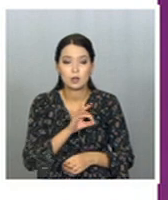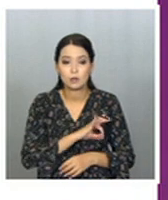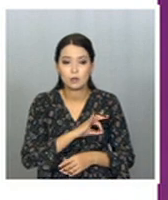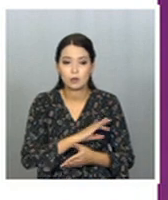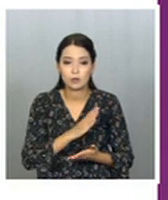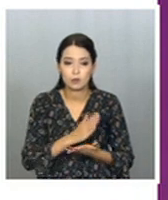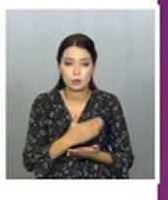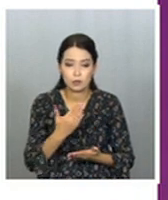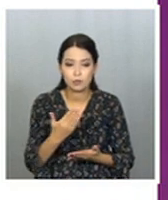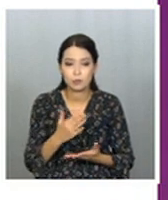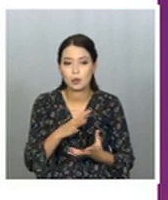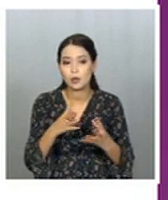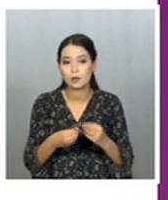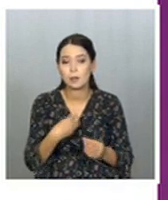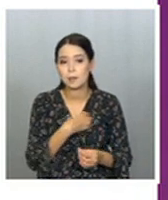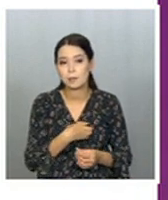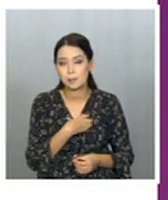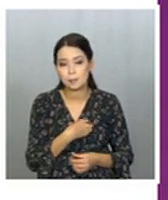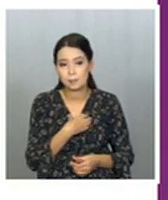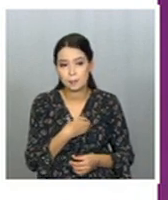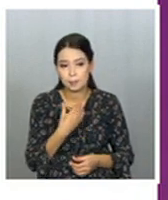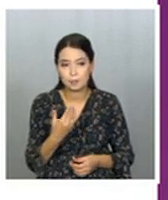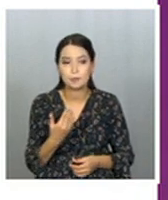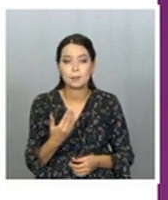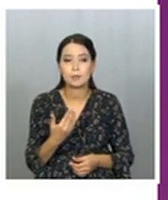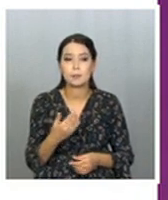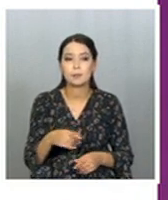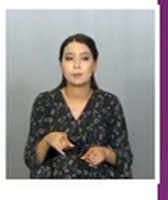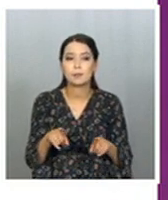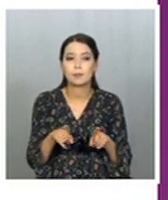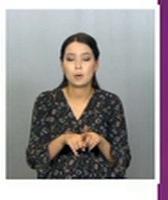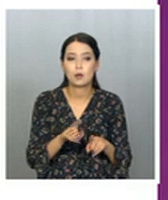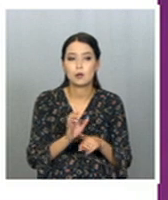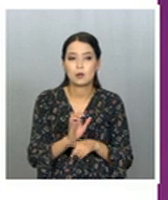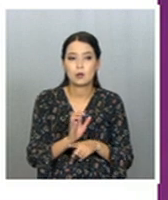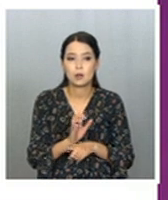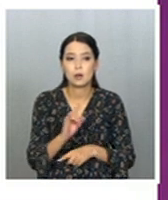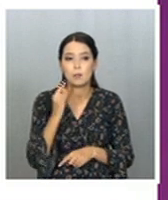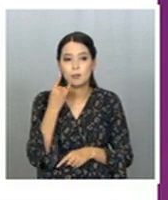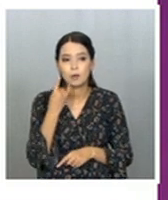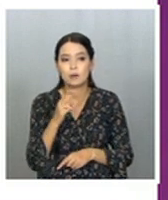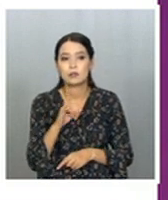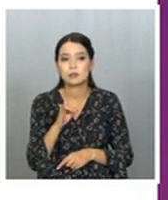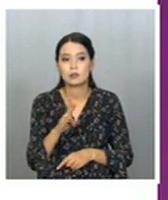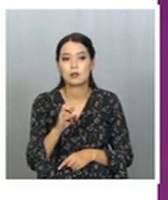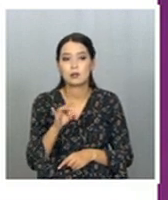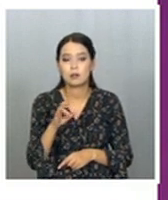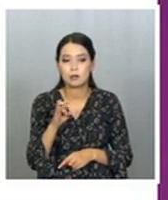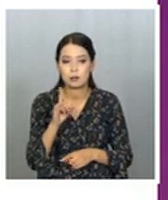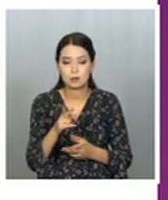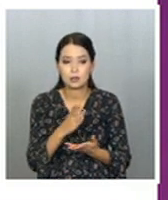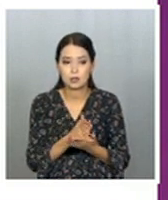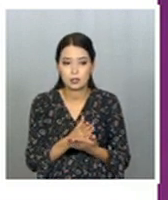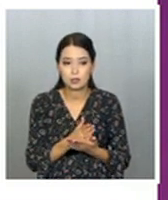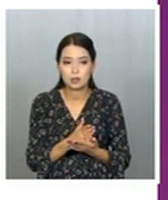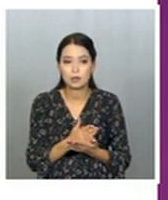Оның магниттік қасиетінің болмауы авиация, электроника және кеме жасауда, ал улы болмауы